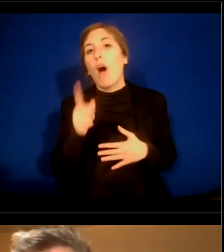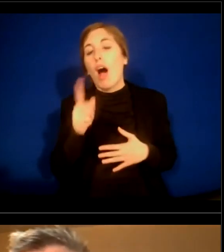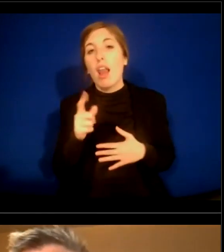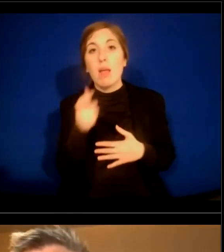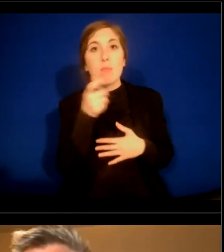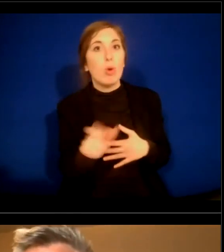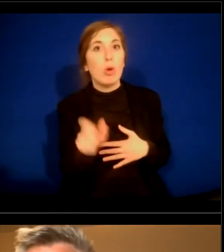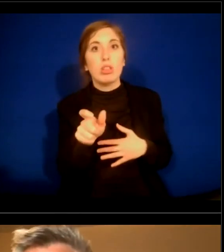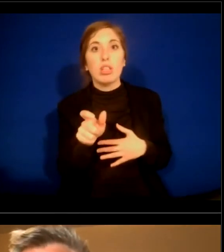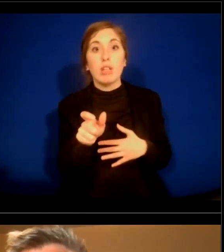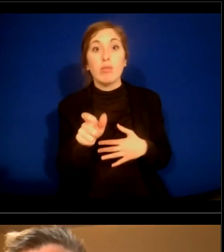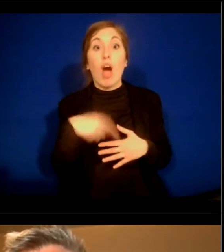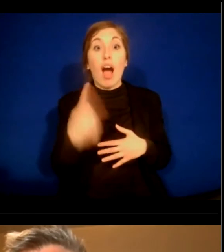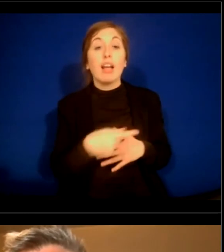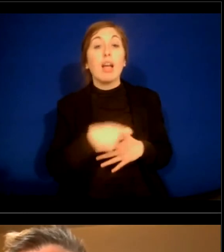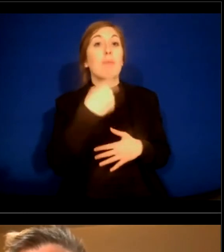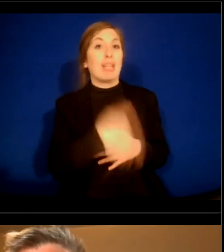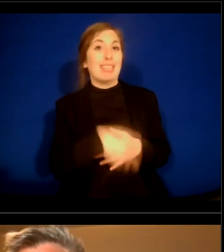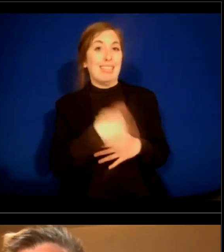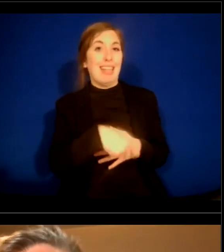avranno.